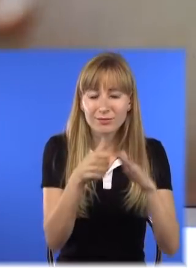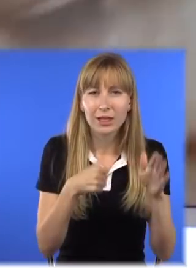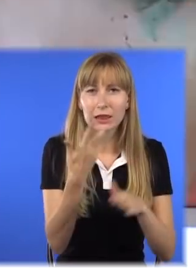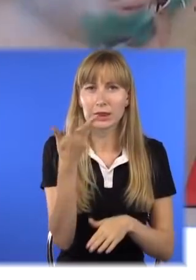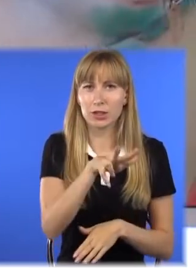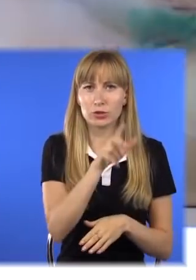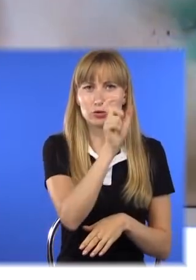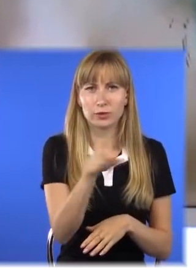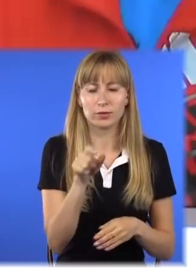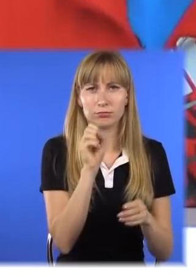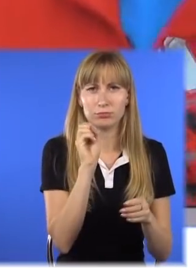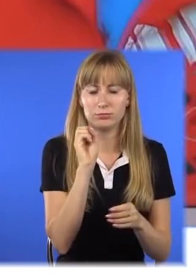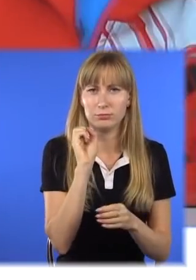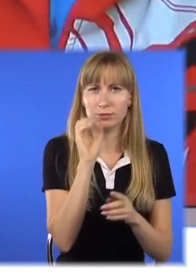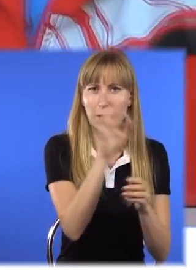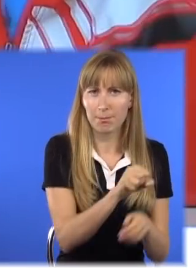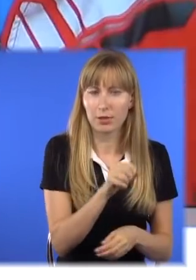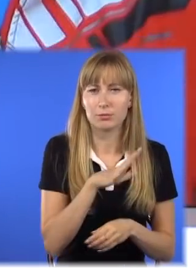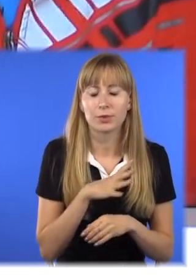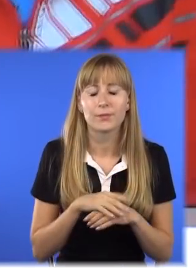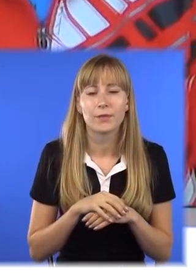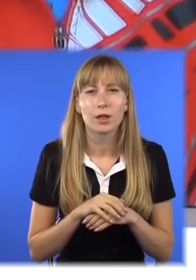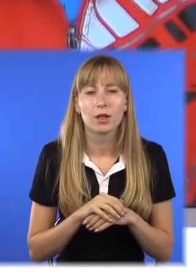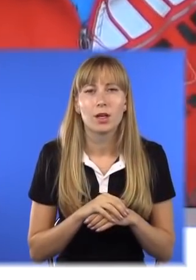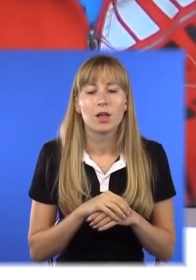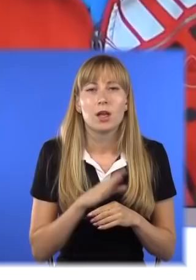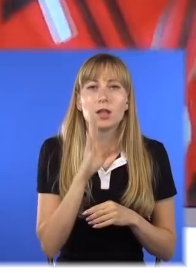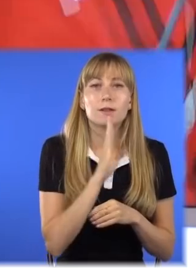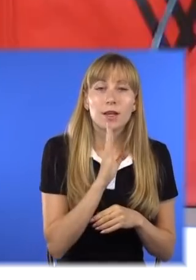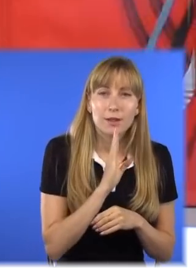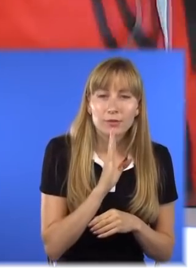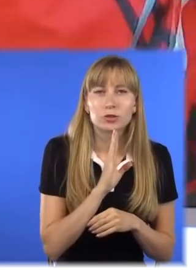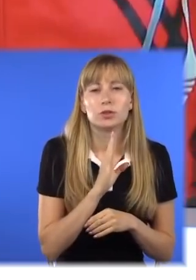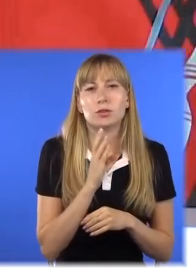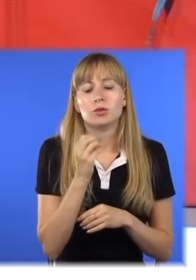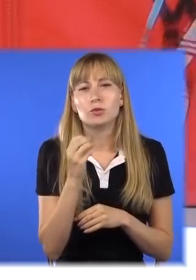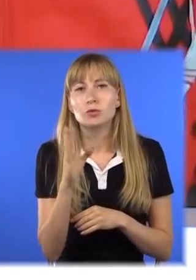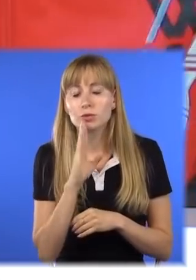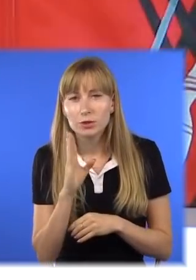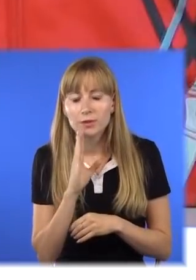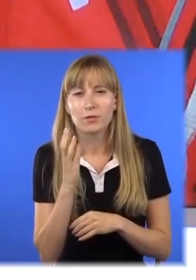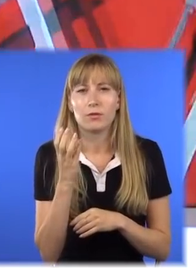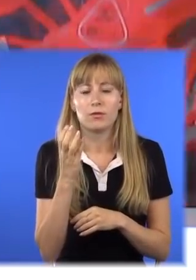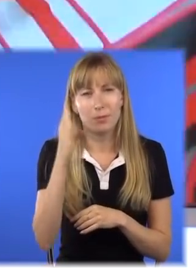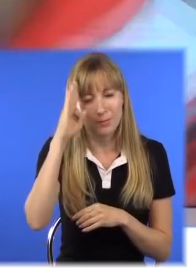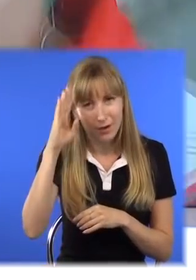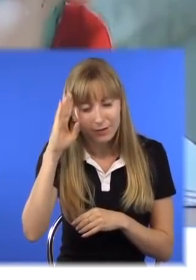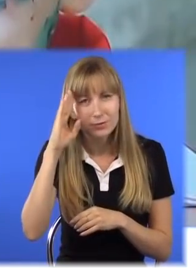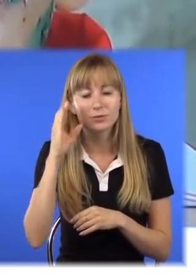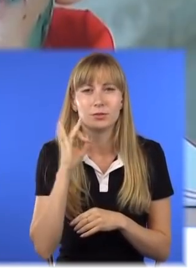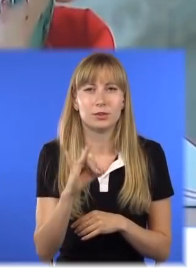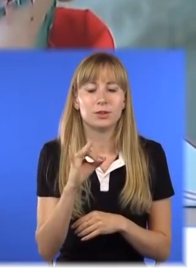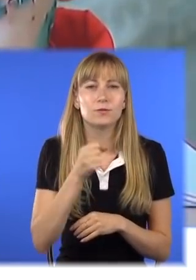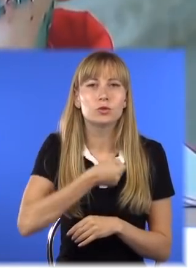хвостатий накинувся на дівчинку, у Покровському – на хлопчика, а у Тернівському – на дорослого чоловіка. Хто в цьому винен – містяни